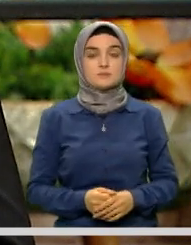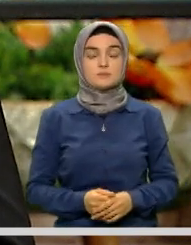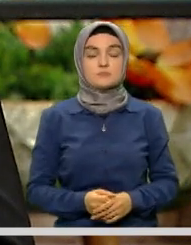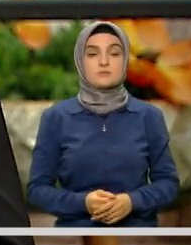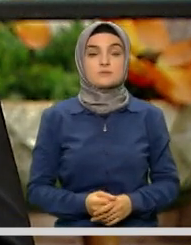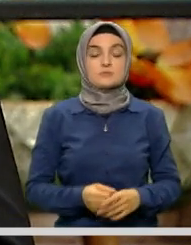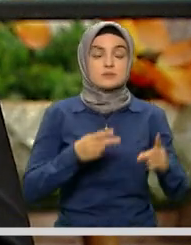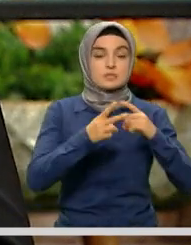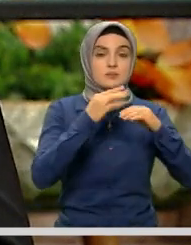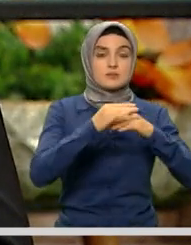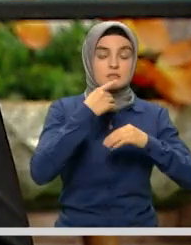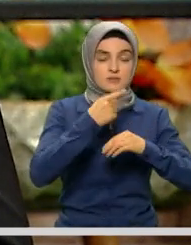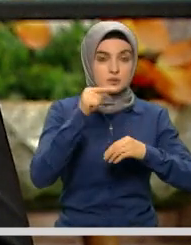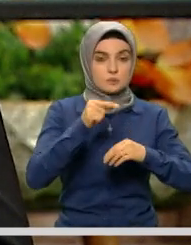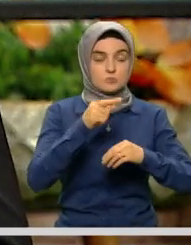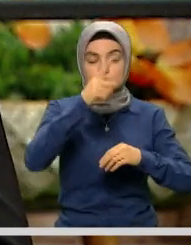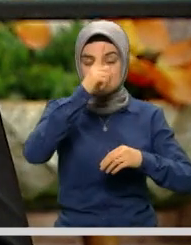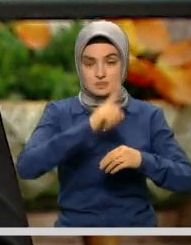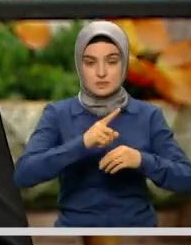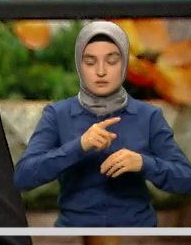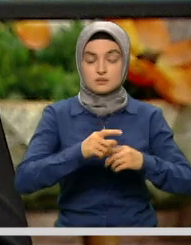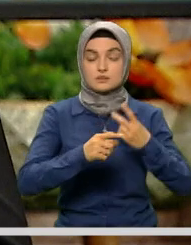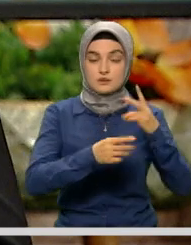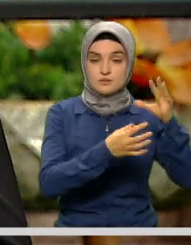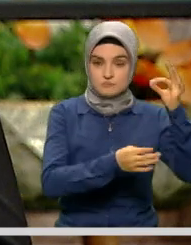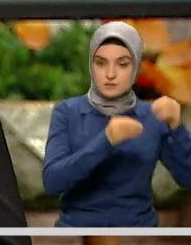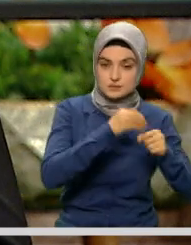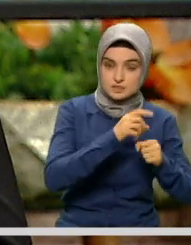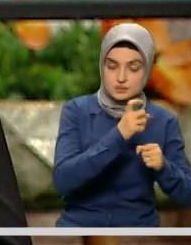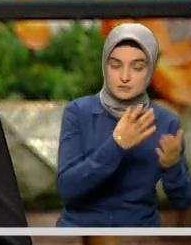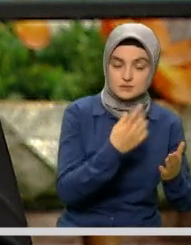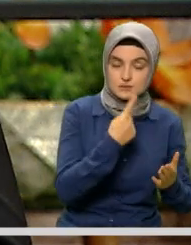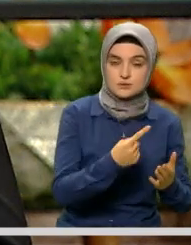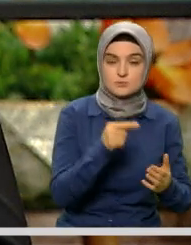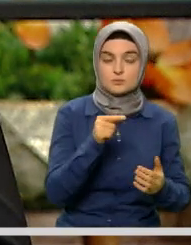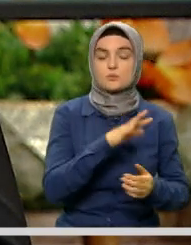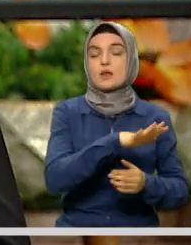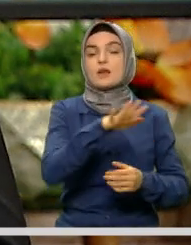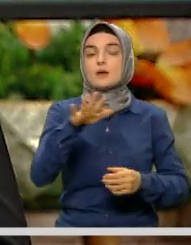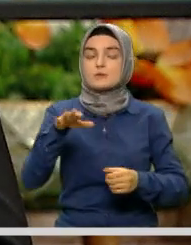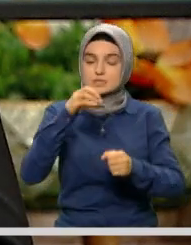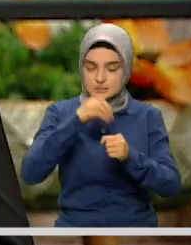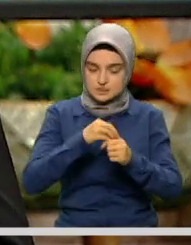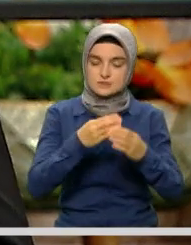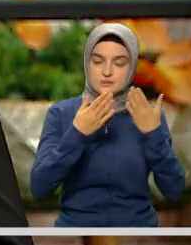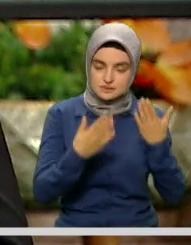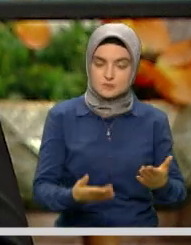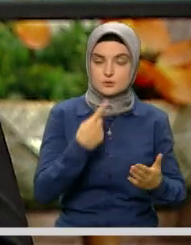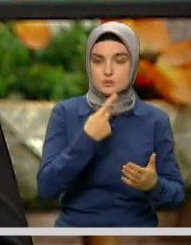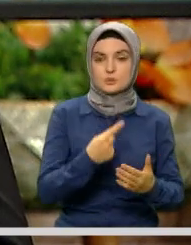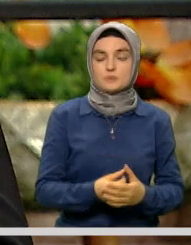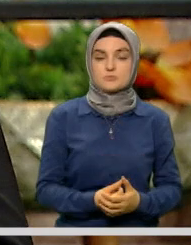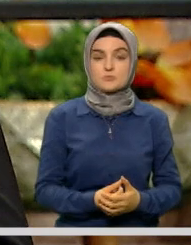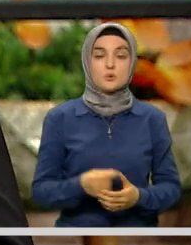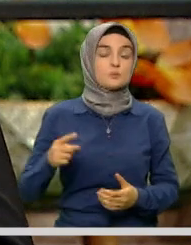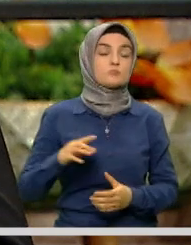sahabe diyor ki, ya Resulallah, bu sadece vahşi için mi geçerli, bizim için de geçerli mi? Hı hı. Diyor ki, bu hepiniz için geçerli. Şimdi düşünün, öyle büyük bir müjde